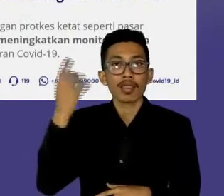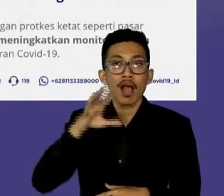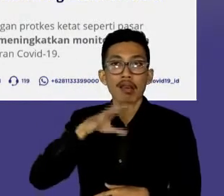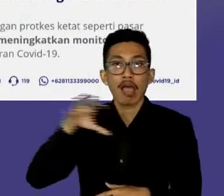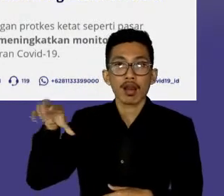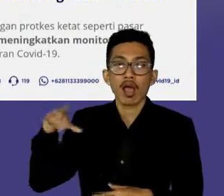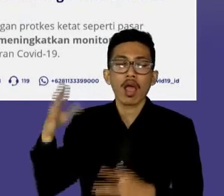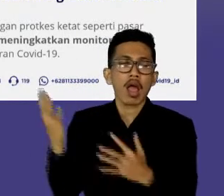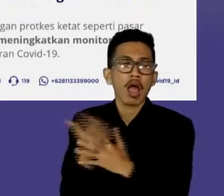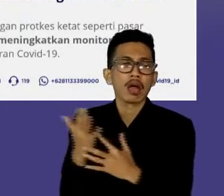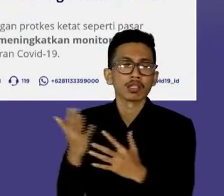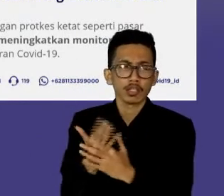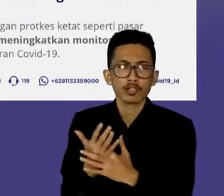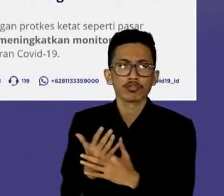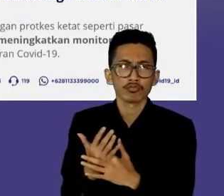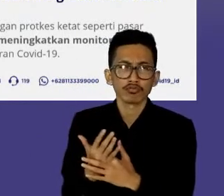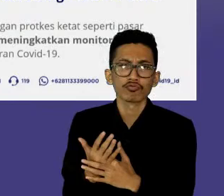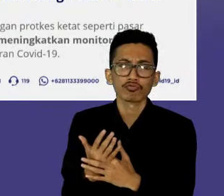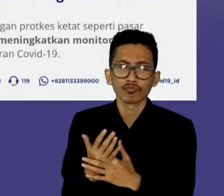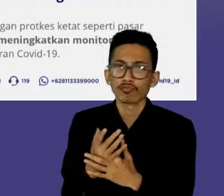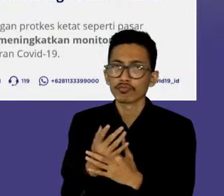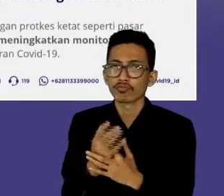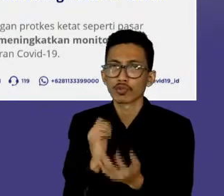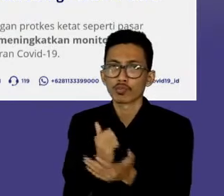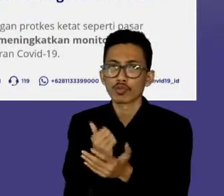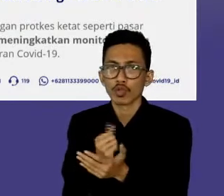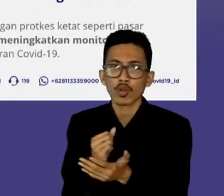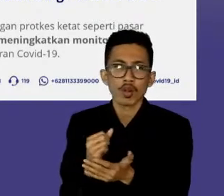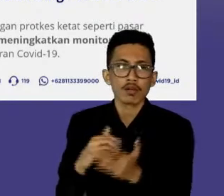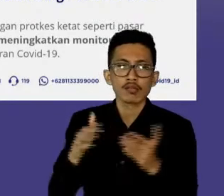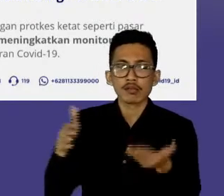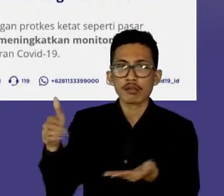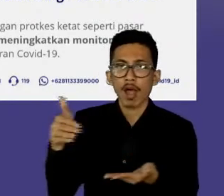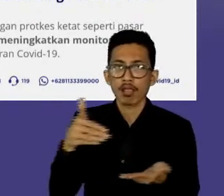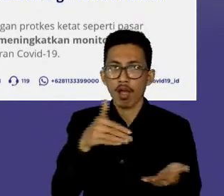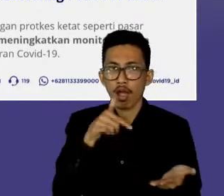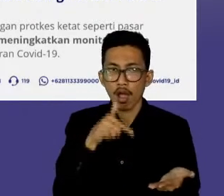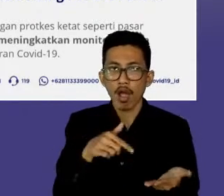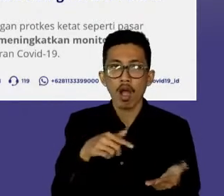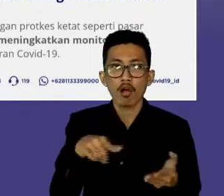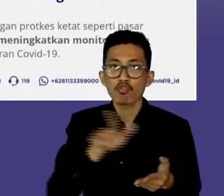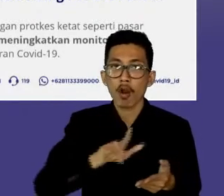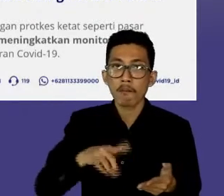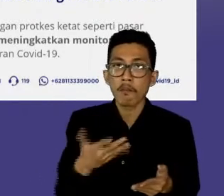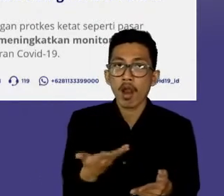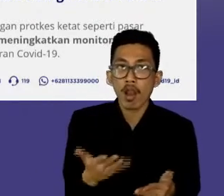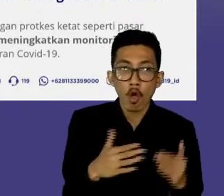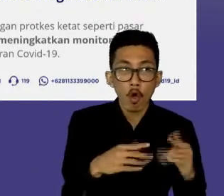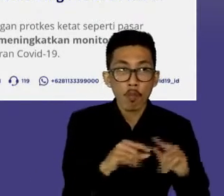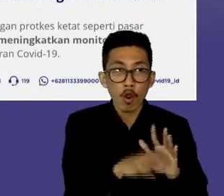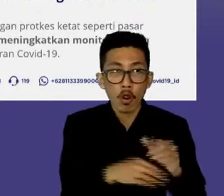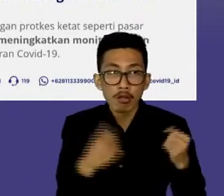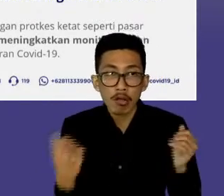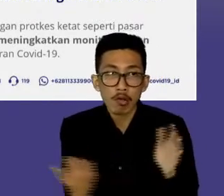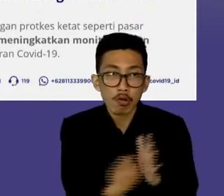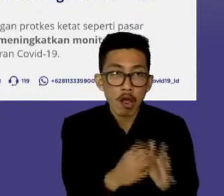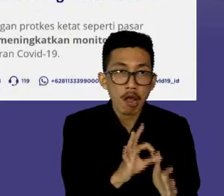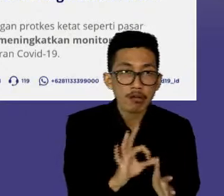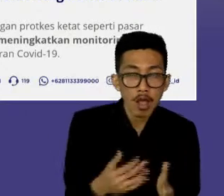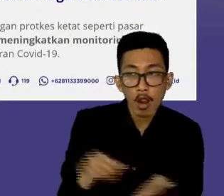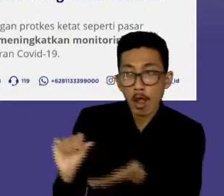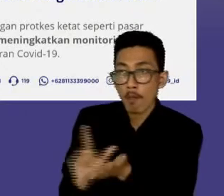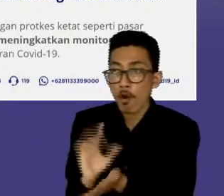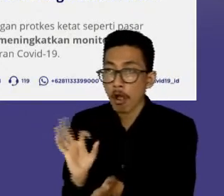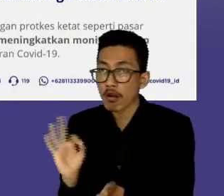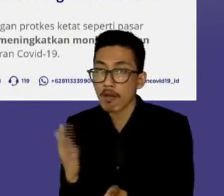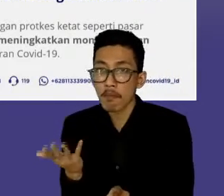daerah, akses sudah diberikan untuk melihat kelurahan mana yang misal kepatuhannya turun, kelurahan mana yang belum melapor misalnya.